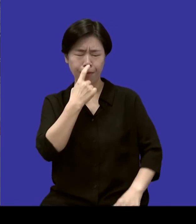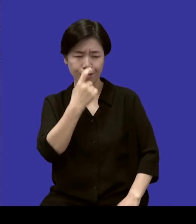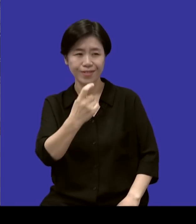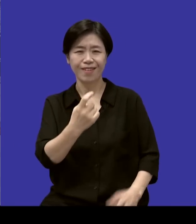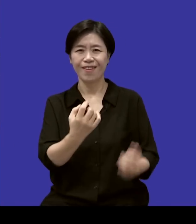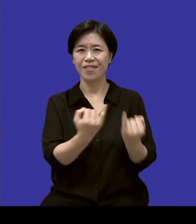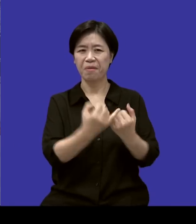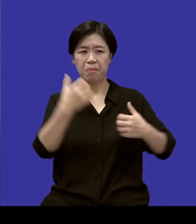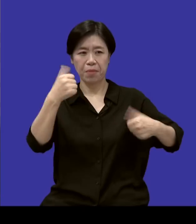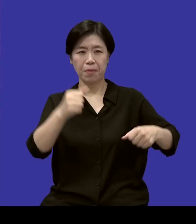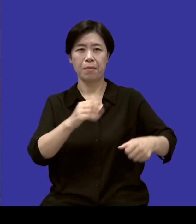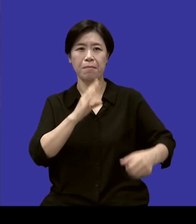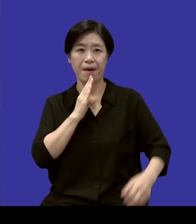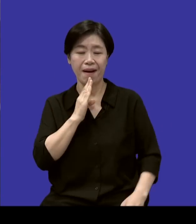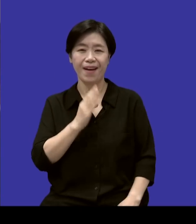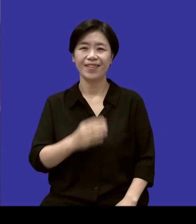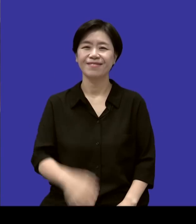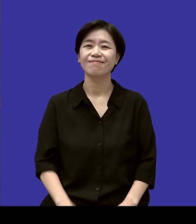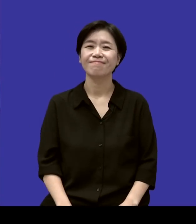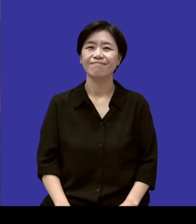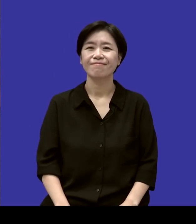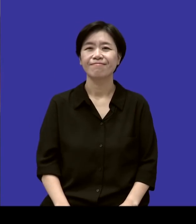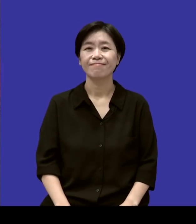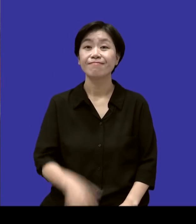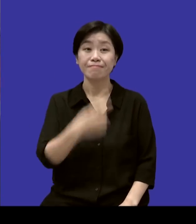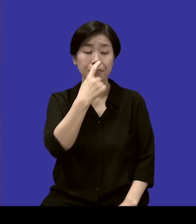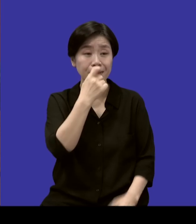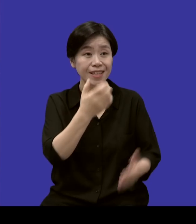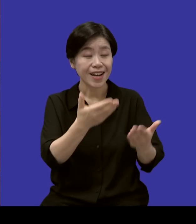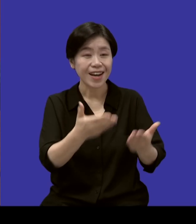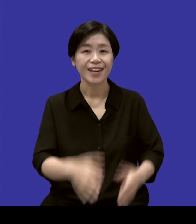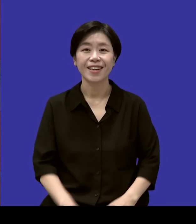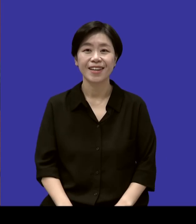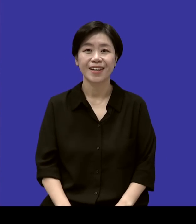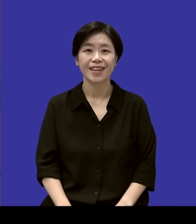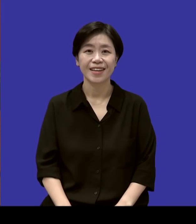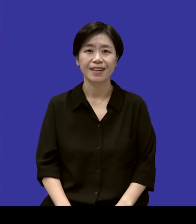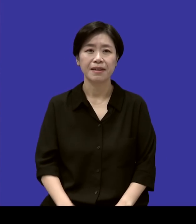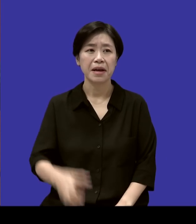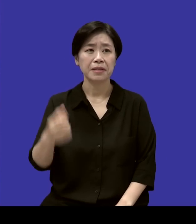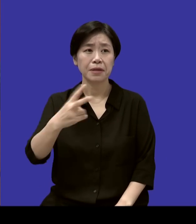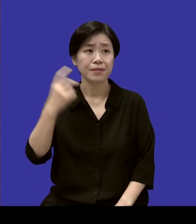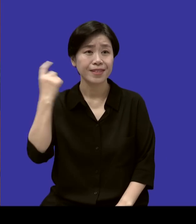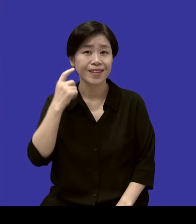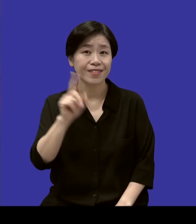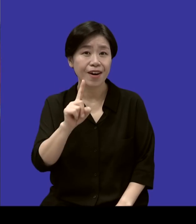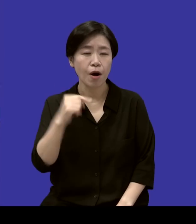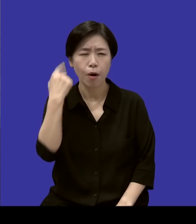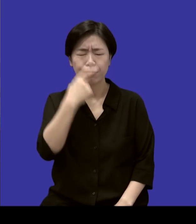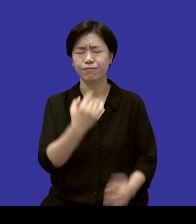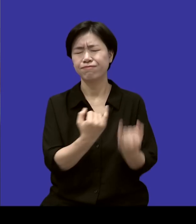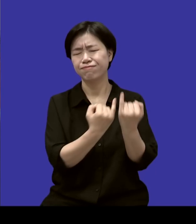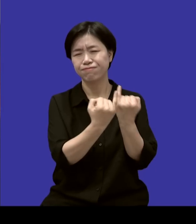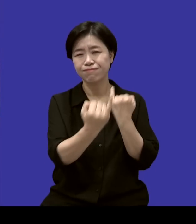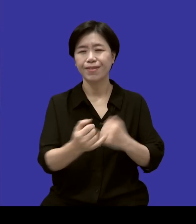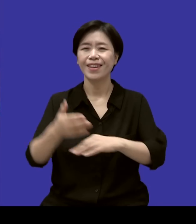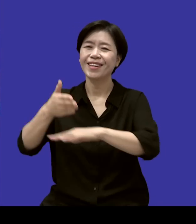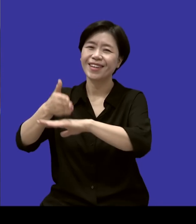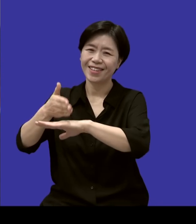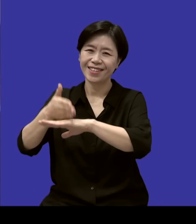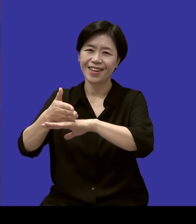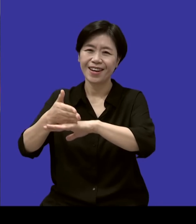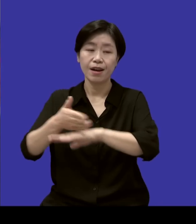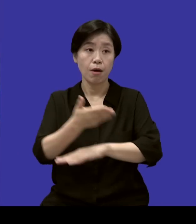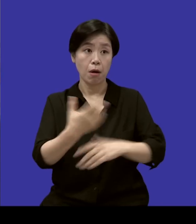네. 멋있으시다. 아우, 너무 멋쟁이시고 뭐 자주 들으시겠지만 역시 미인이시고 아, 감사해요. 하나도 변함이